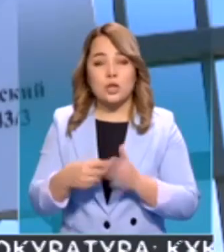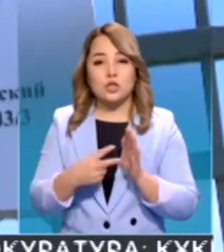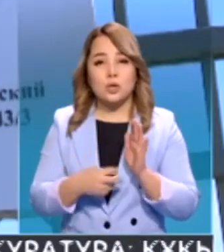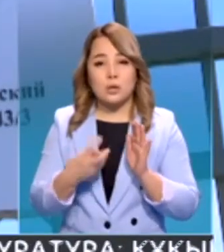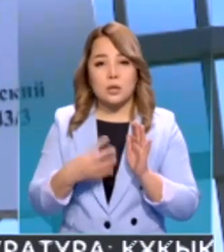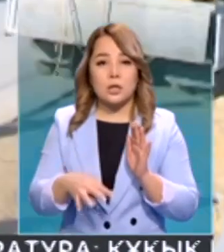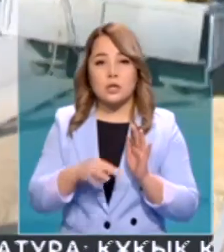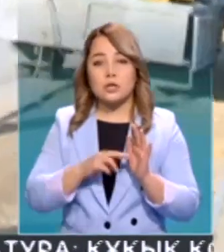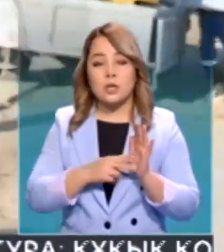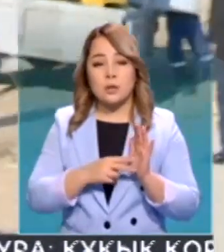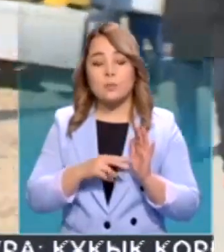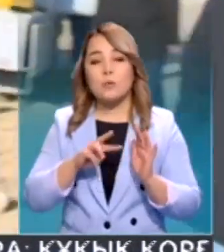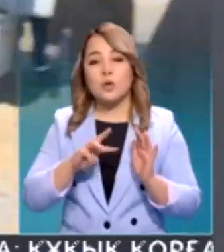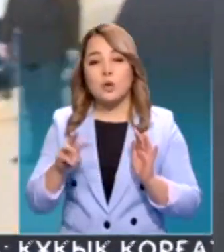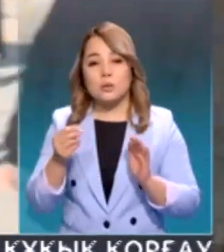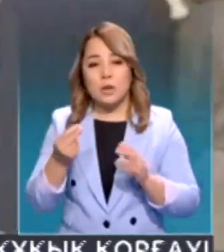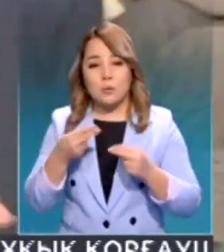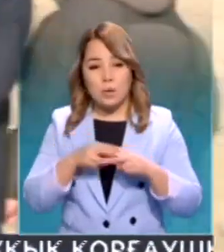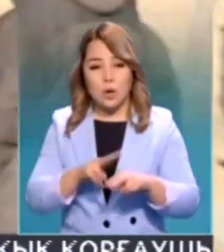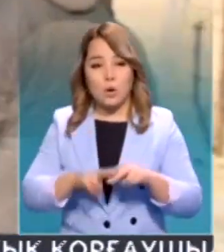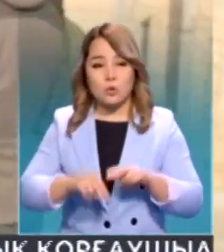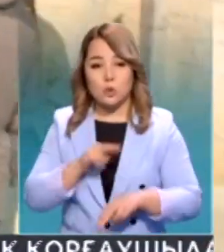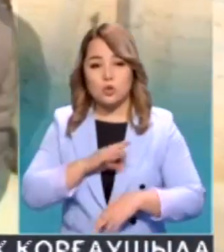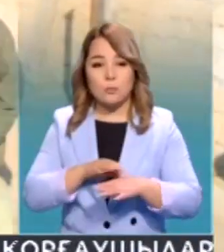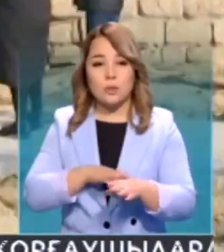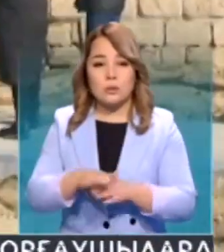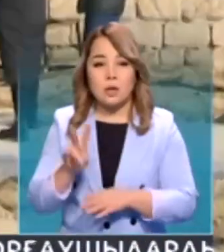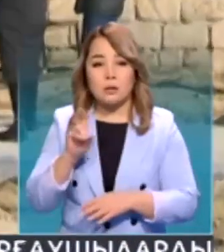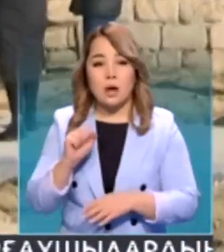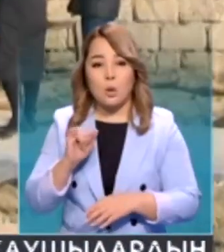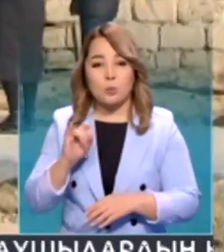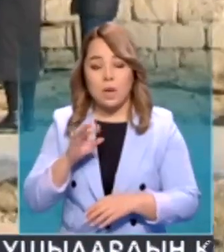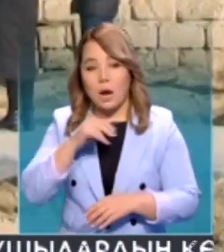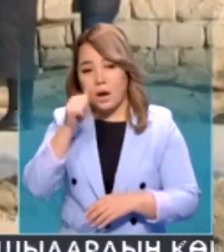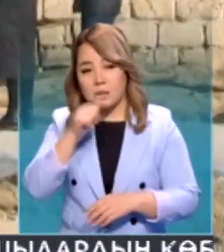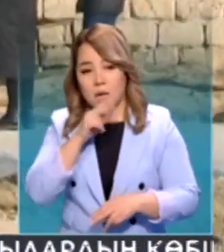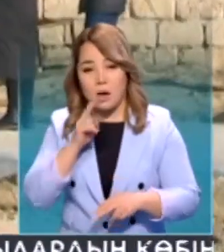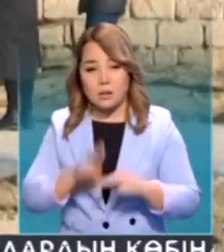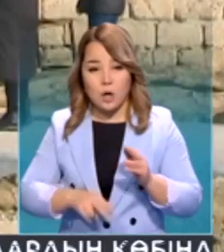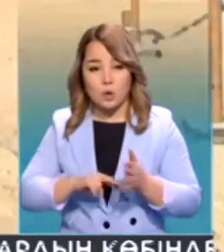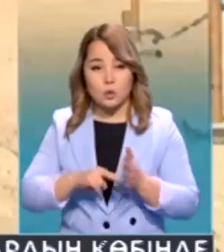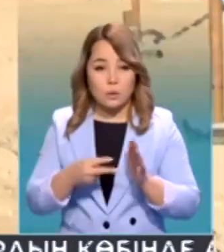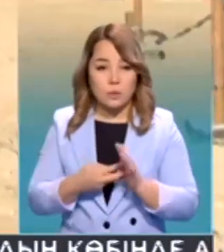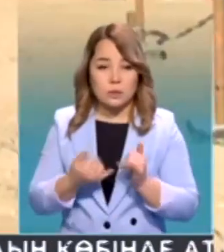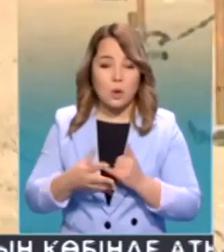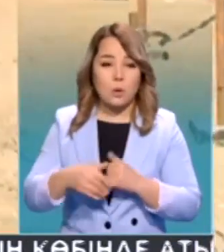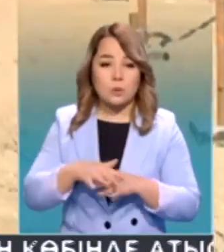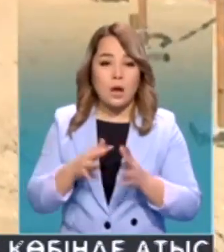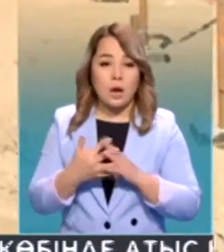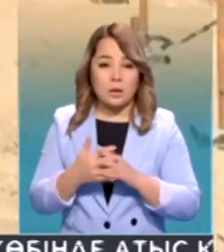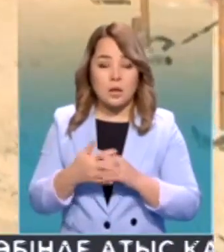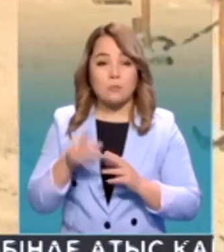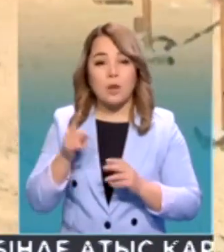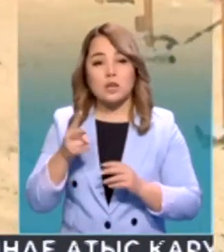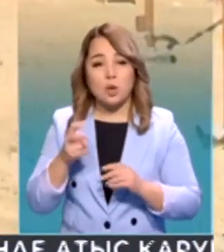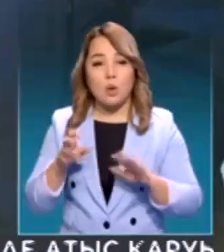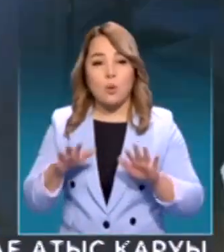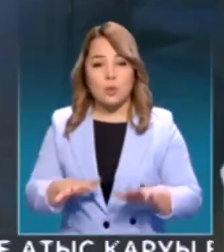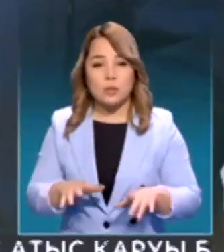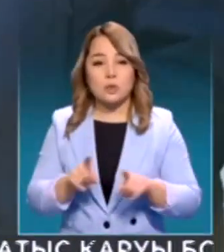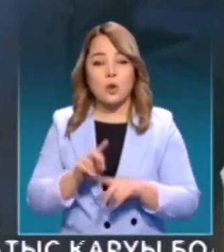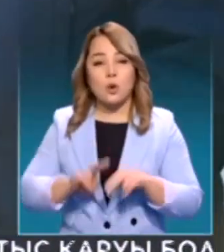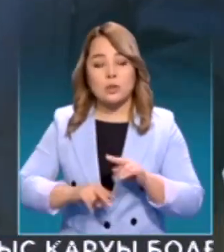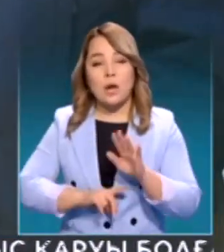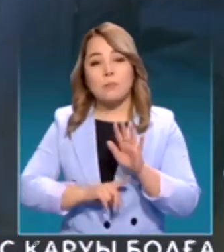740 миллион теңге бөлінген. Құрылыс жұмыстары наурыз айында аяқталады деп жоспарланған. Сондай-ақ осы ауылда 1200 орындық мектептің